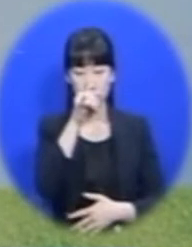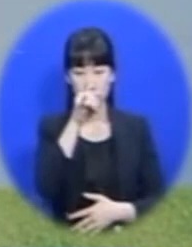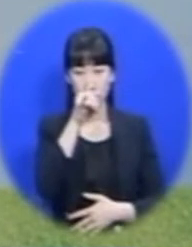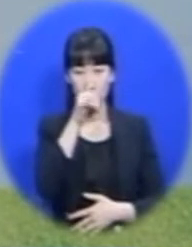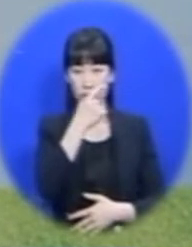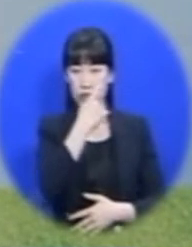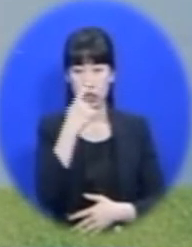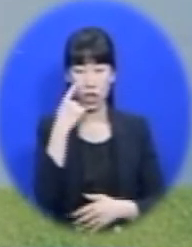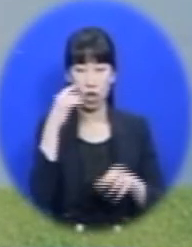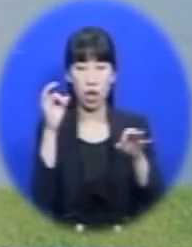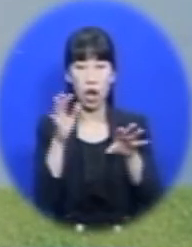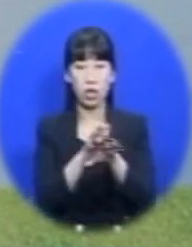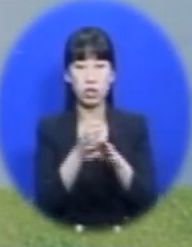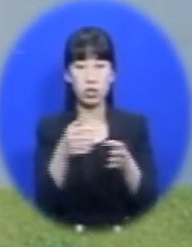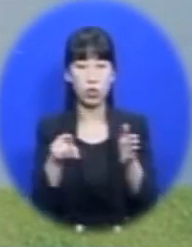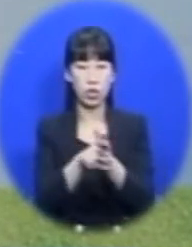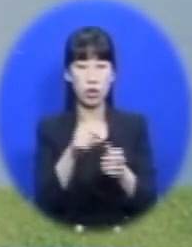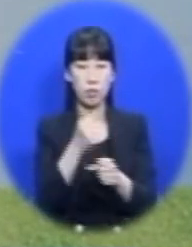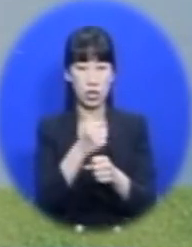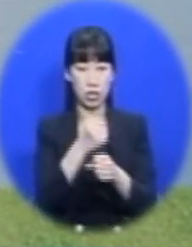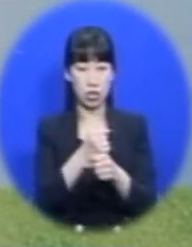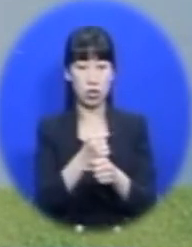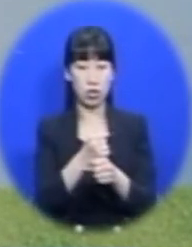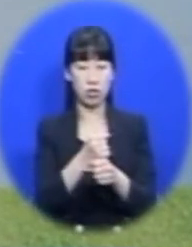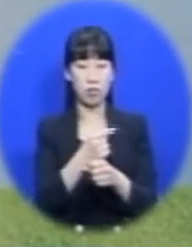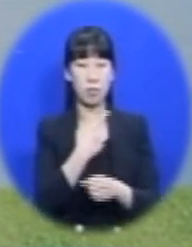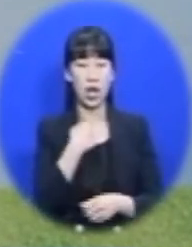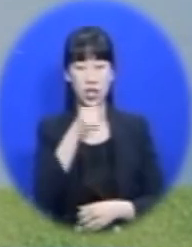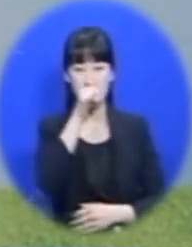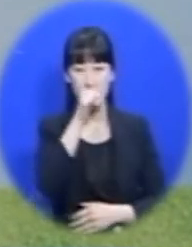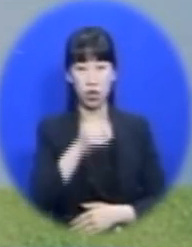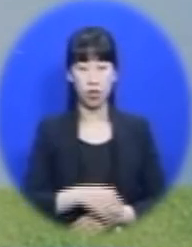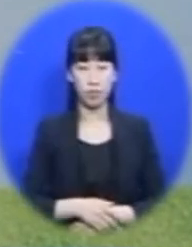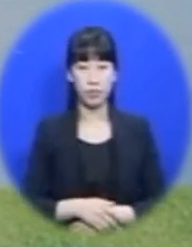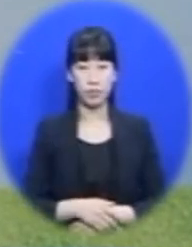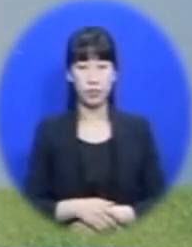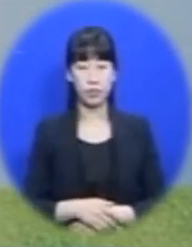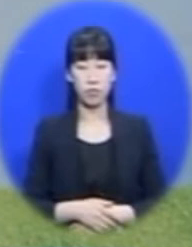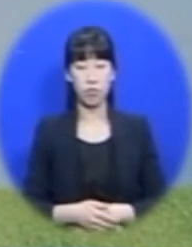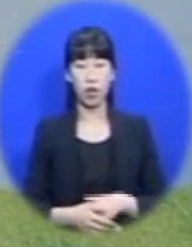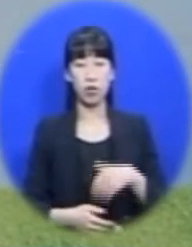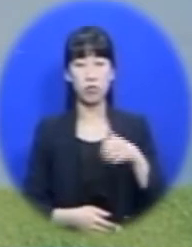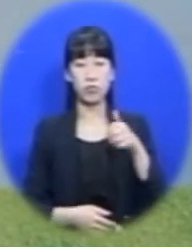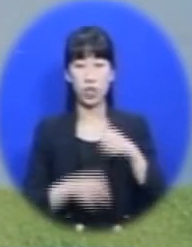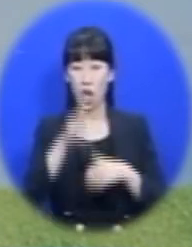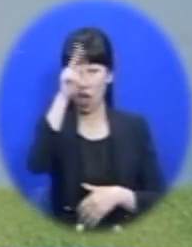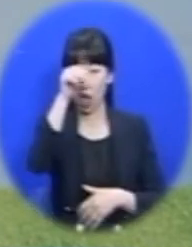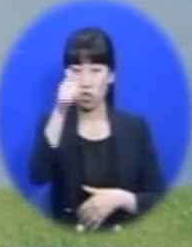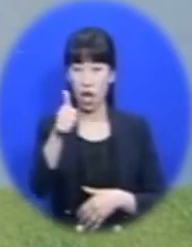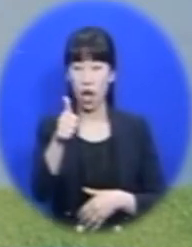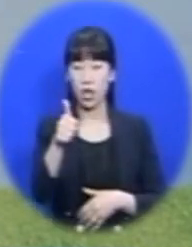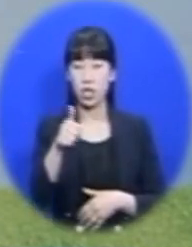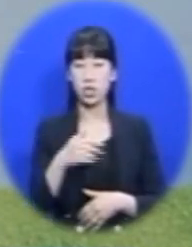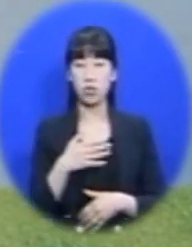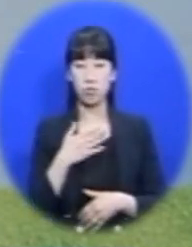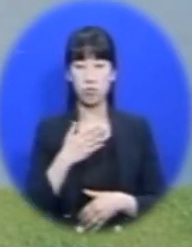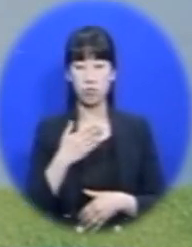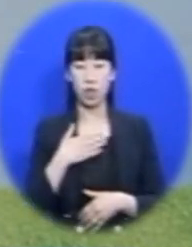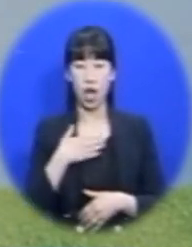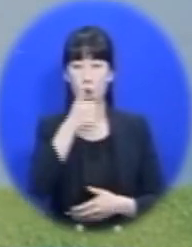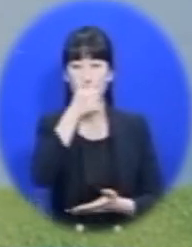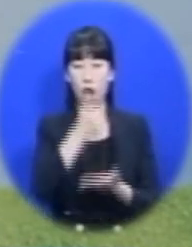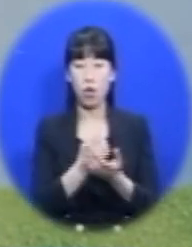증거를 인멸하려고 했던 범죄가 있었습니다. 그가 재판을 받는 중에 자기가 그런 일을 했다고